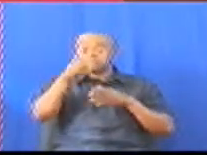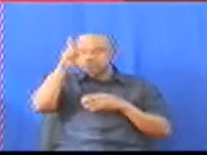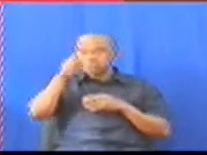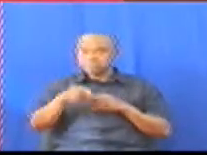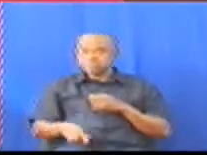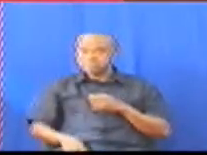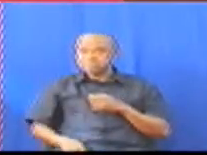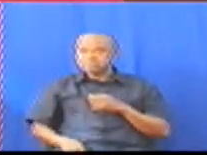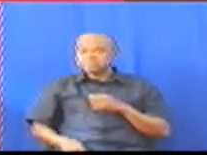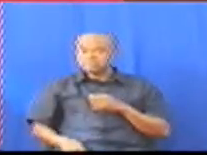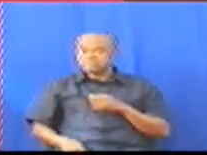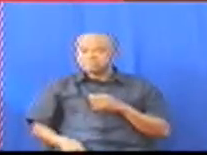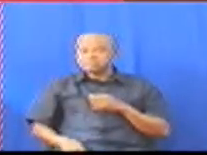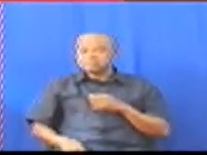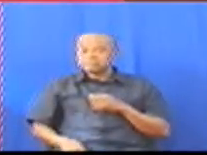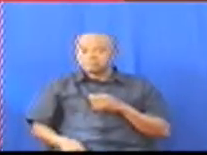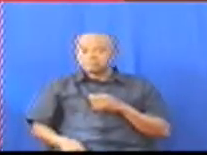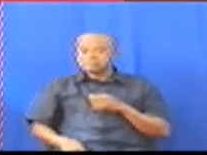rais